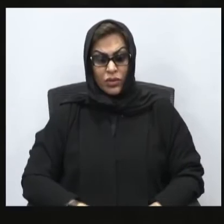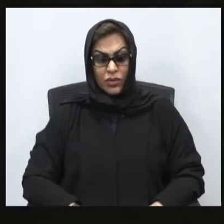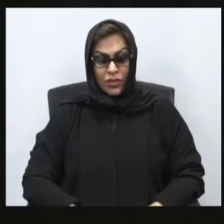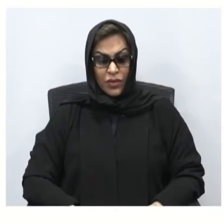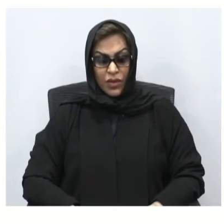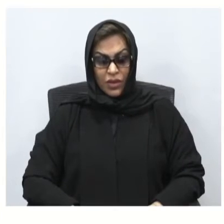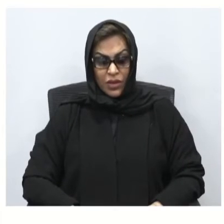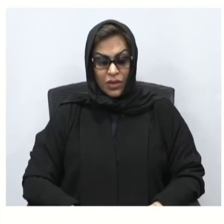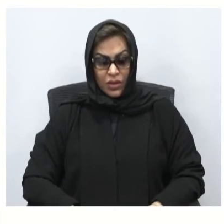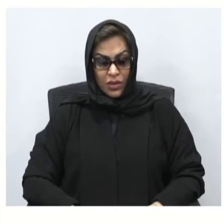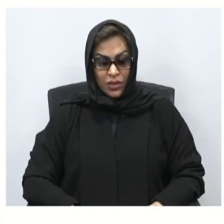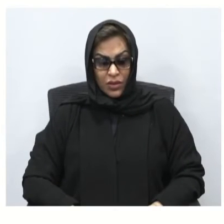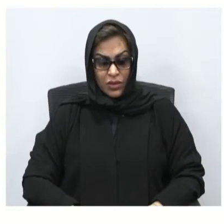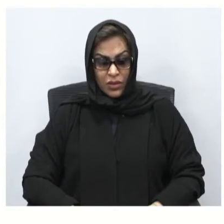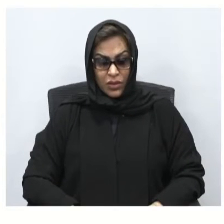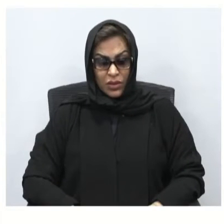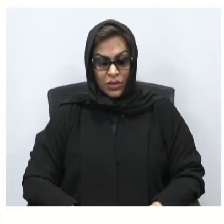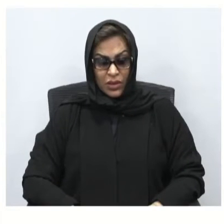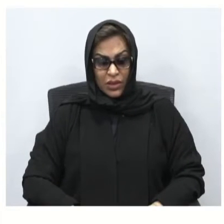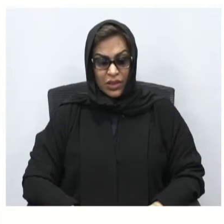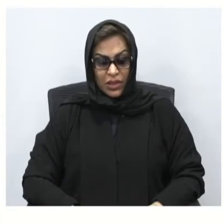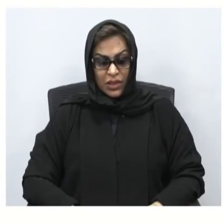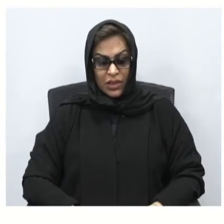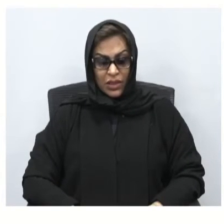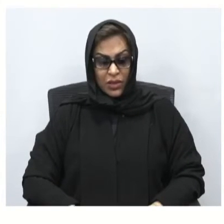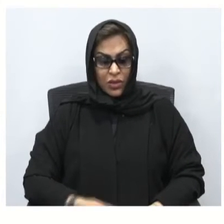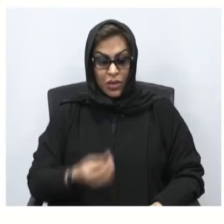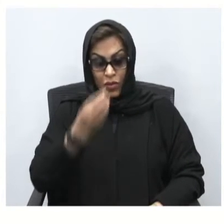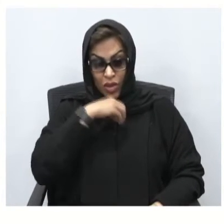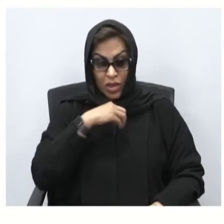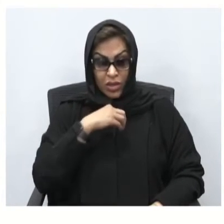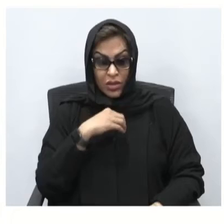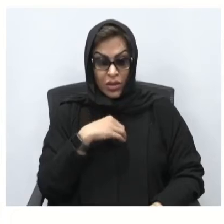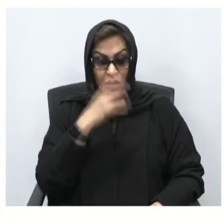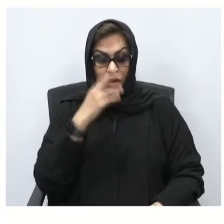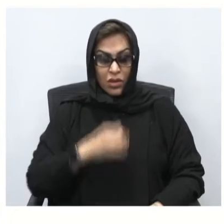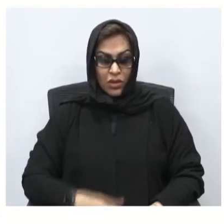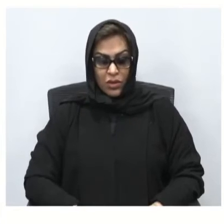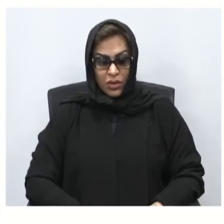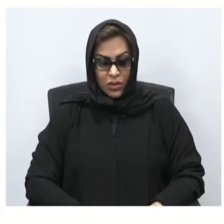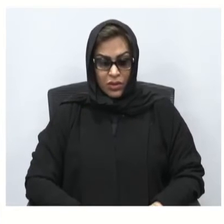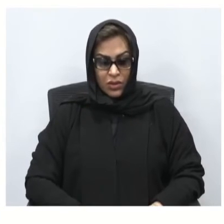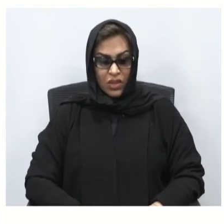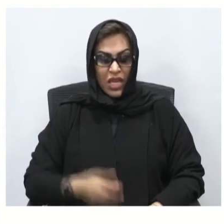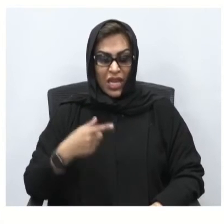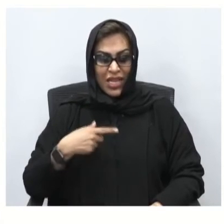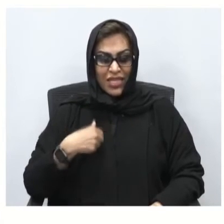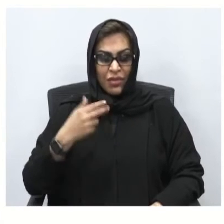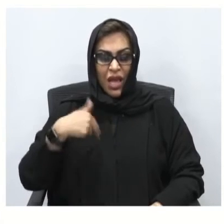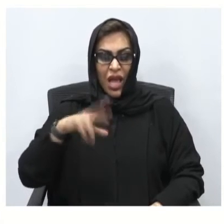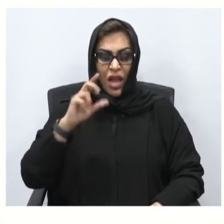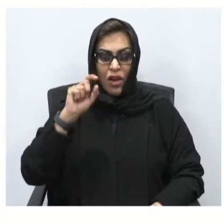او الفواق اذا لم ينتج عن رده فعل منعكس اللي هو انسداد لسان المزمار او